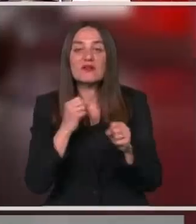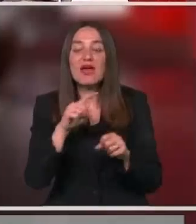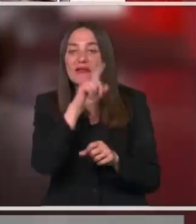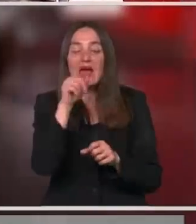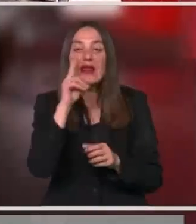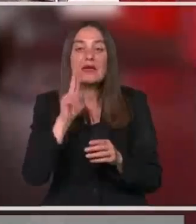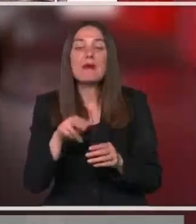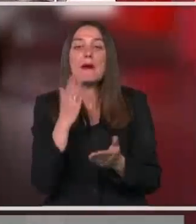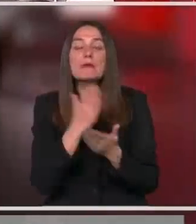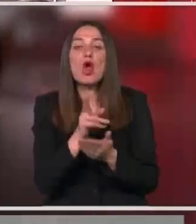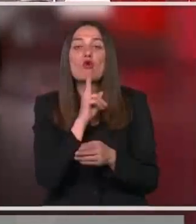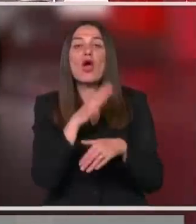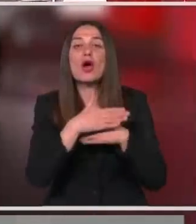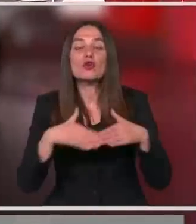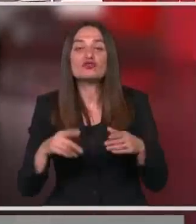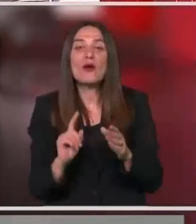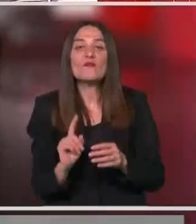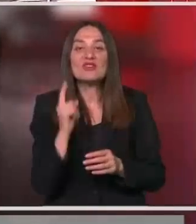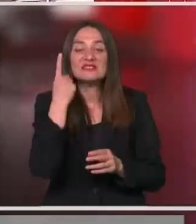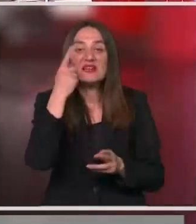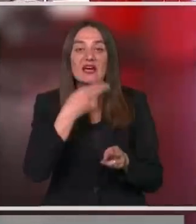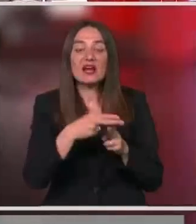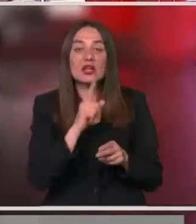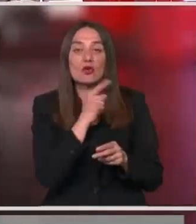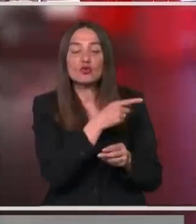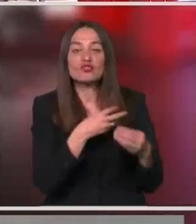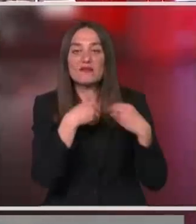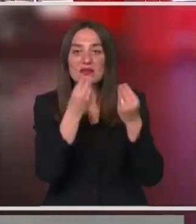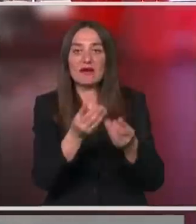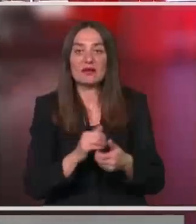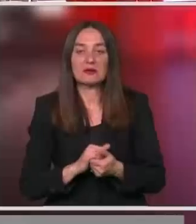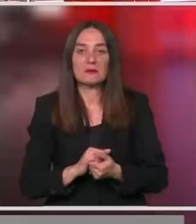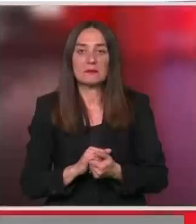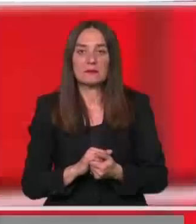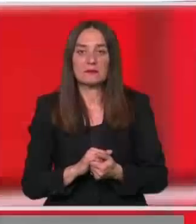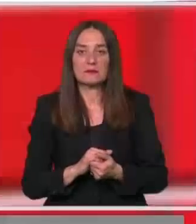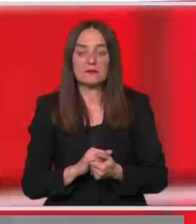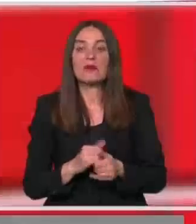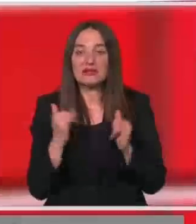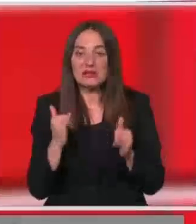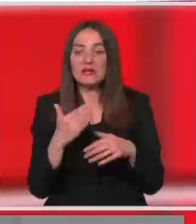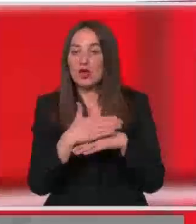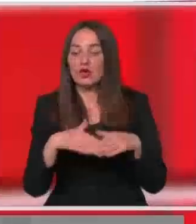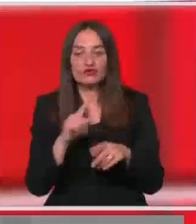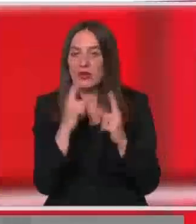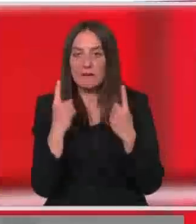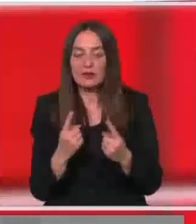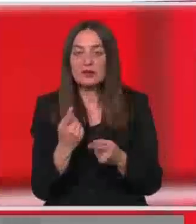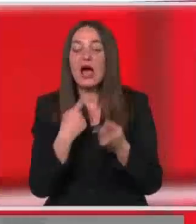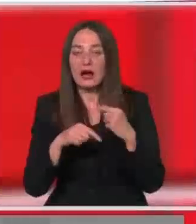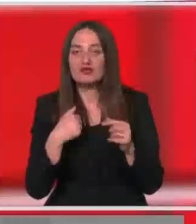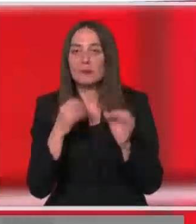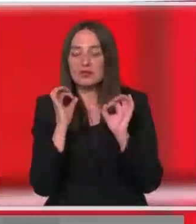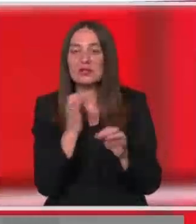bilo kakva ograničenja u visini kredita koje ćete davati? Za sada ograničenje ne postoje, ali ćemo se